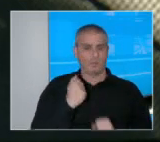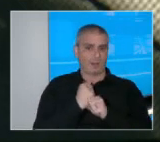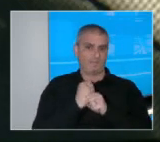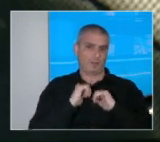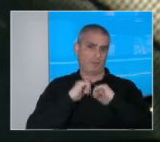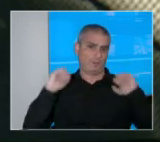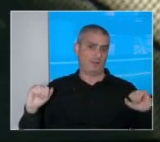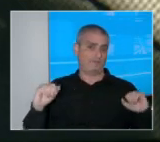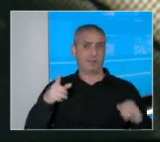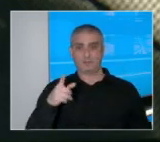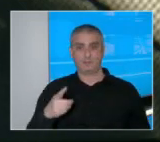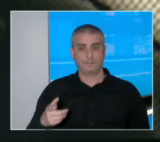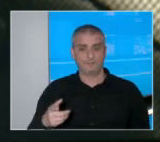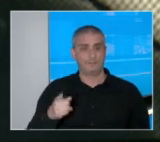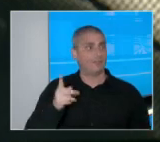אתה